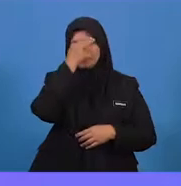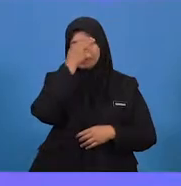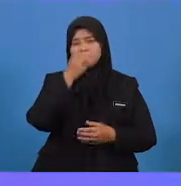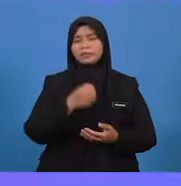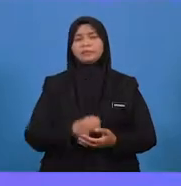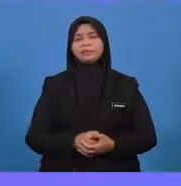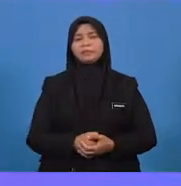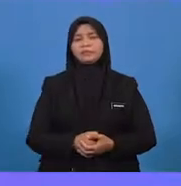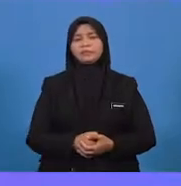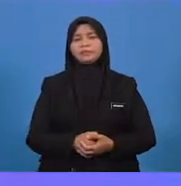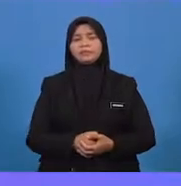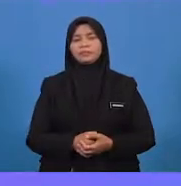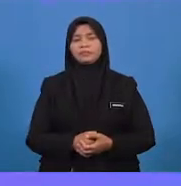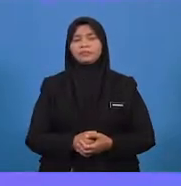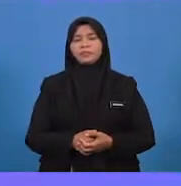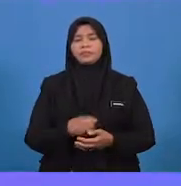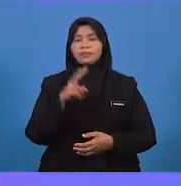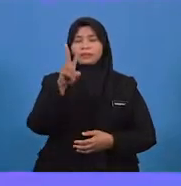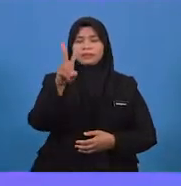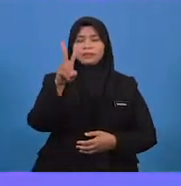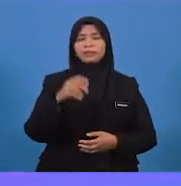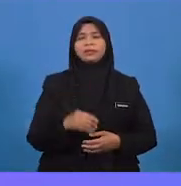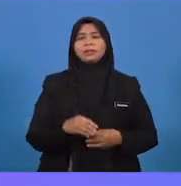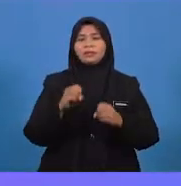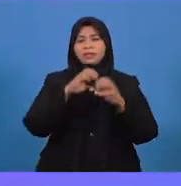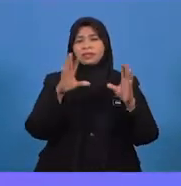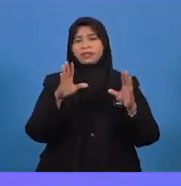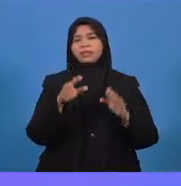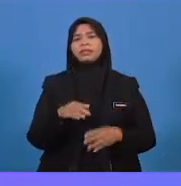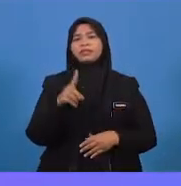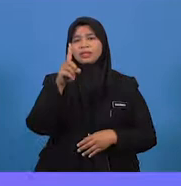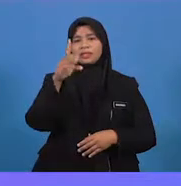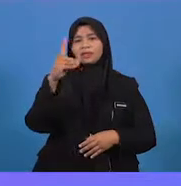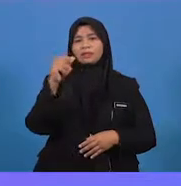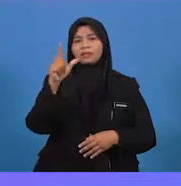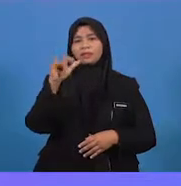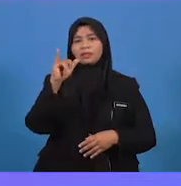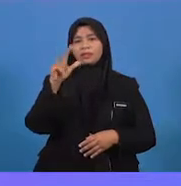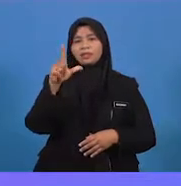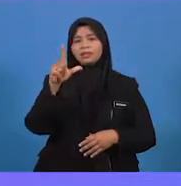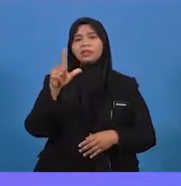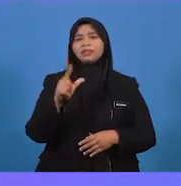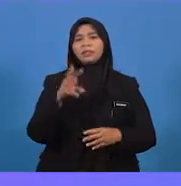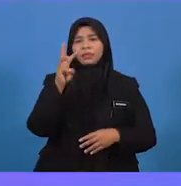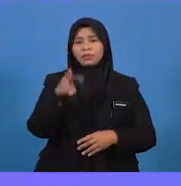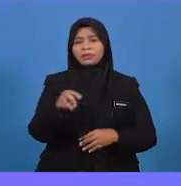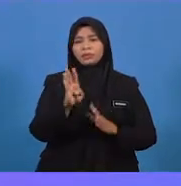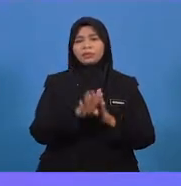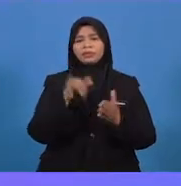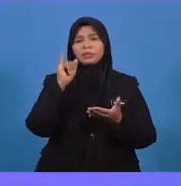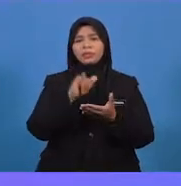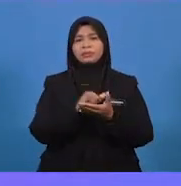segi istilah. Kedua, menyatakan satu dalil nakli